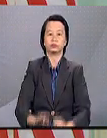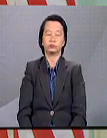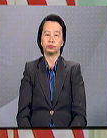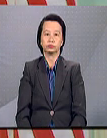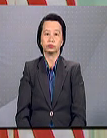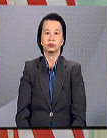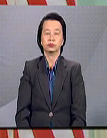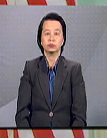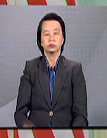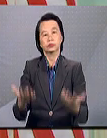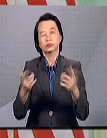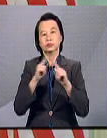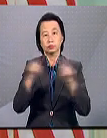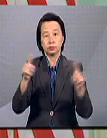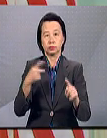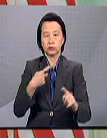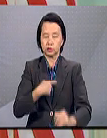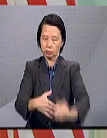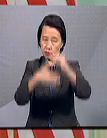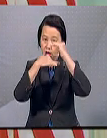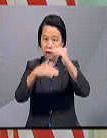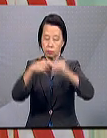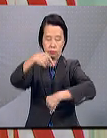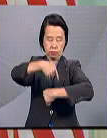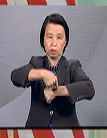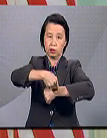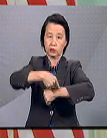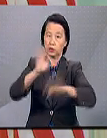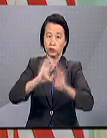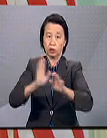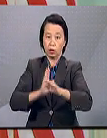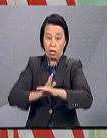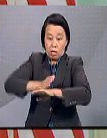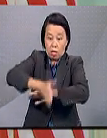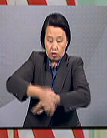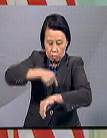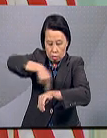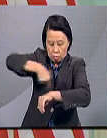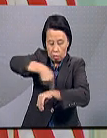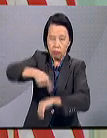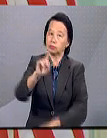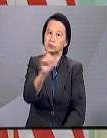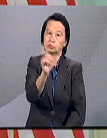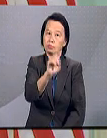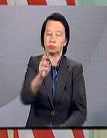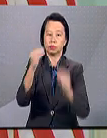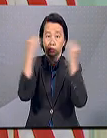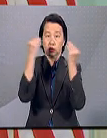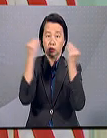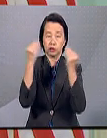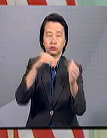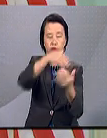Walaumanapun kita menghadkan dari segi masa supaya tidak terlalu lama, majlis sosial ini